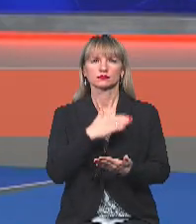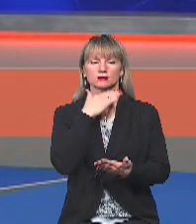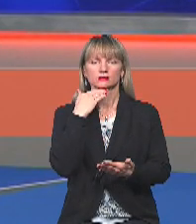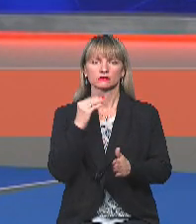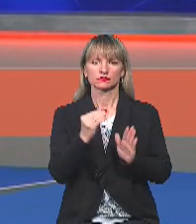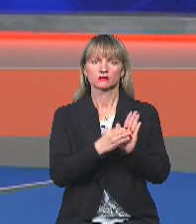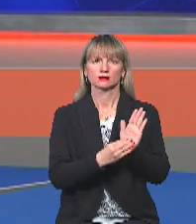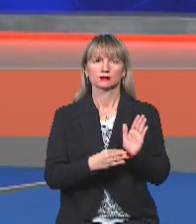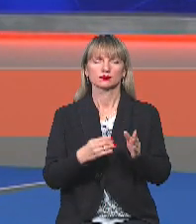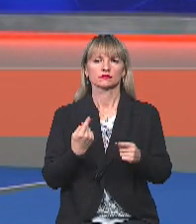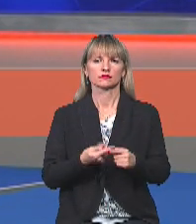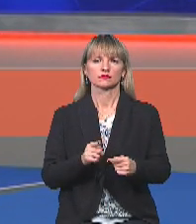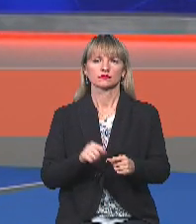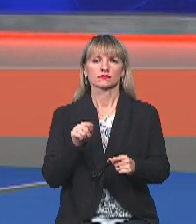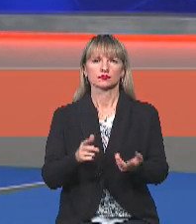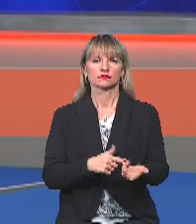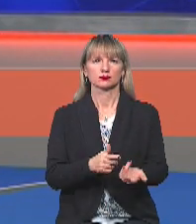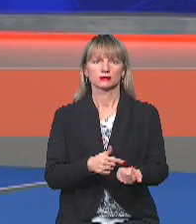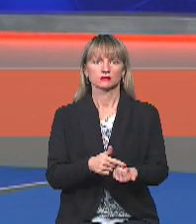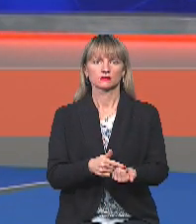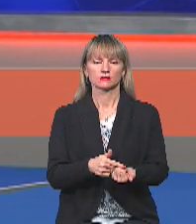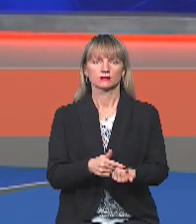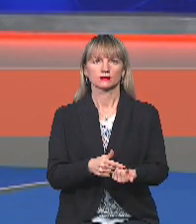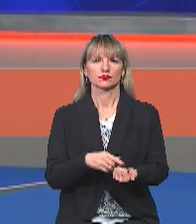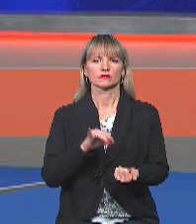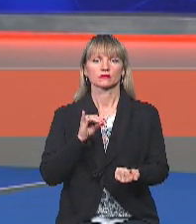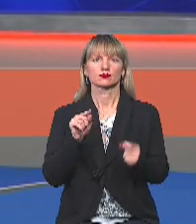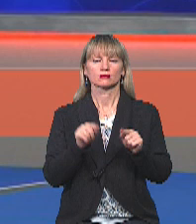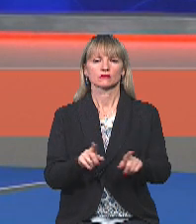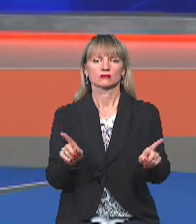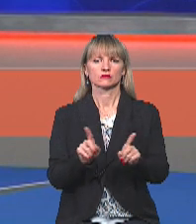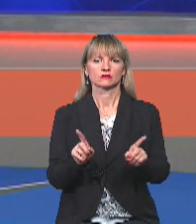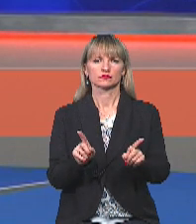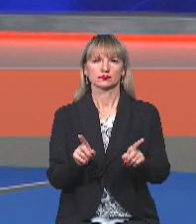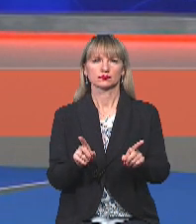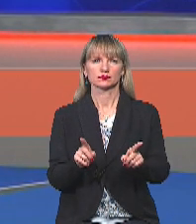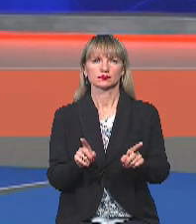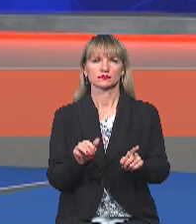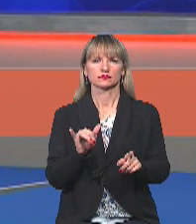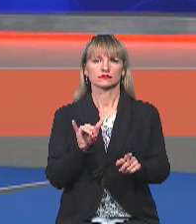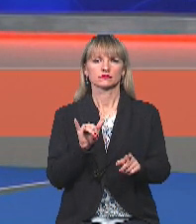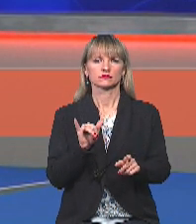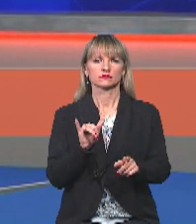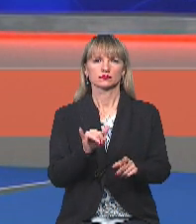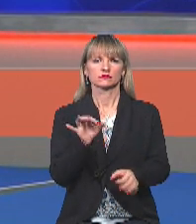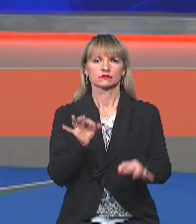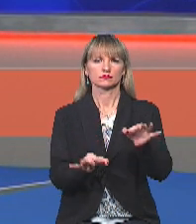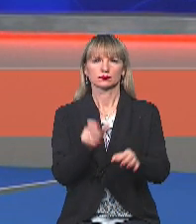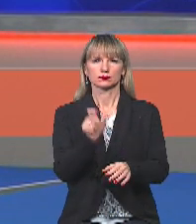чільників цього, в тому числі і те, що у суддів